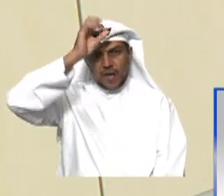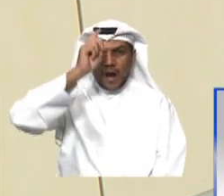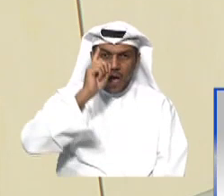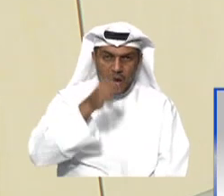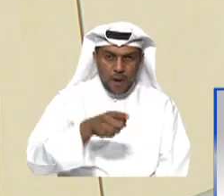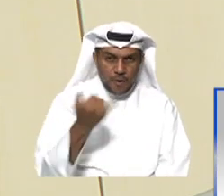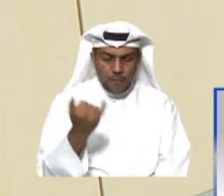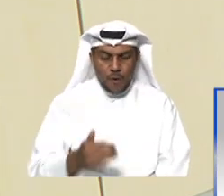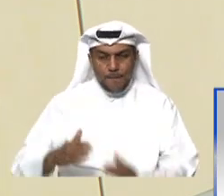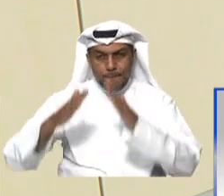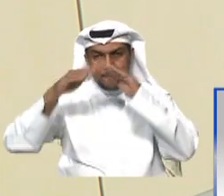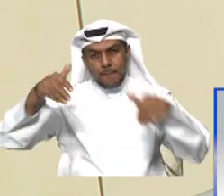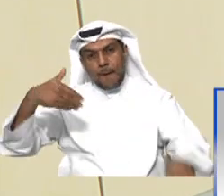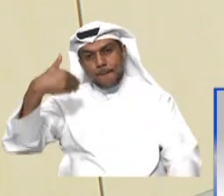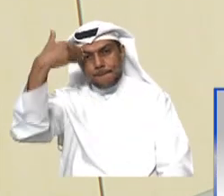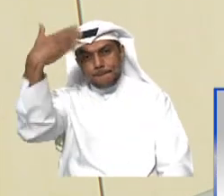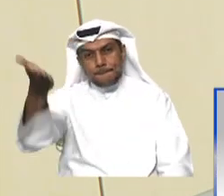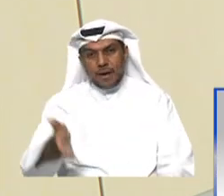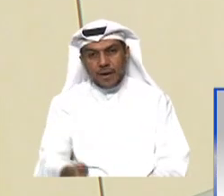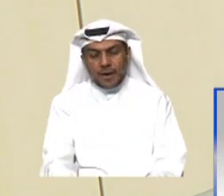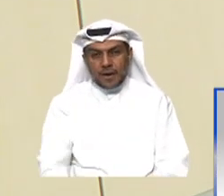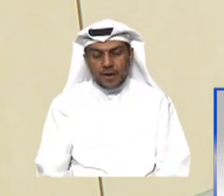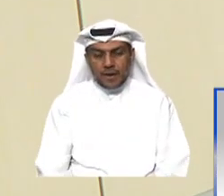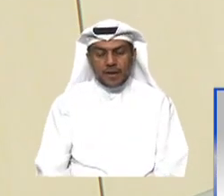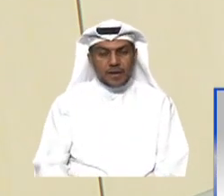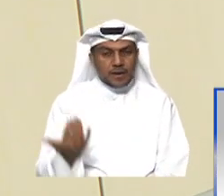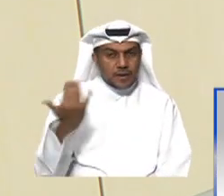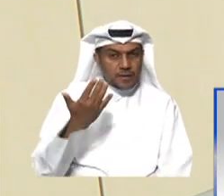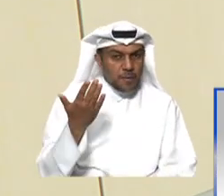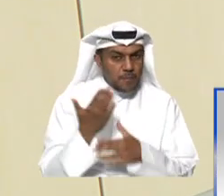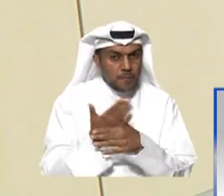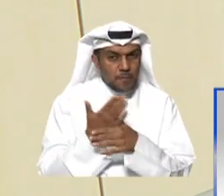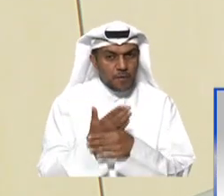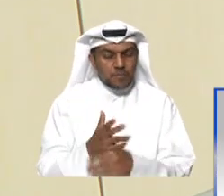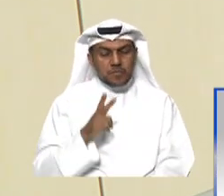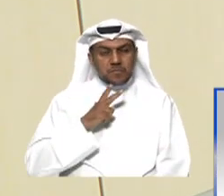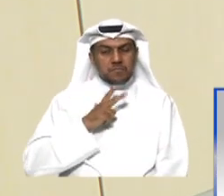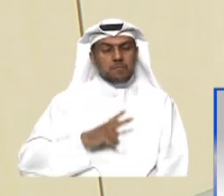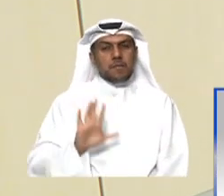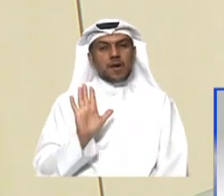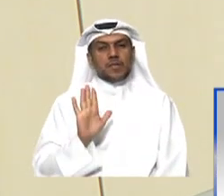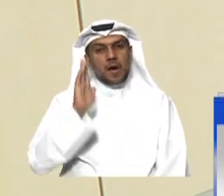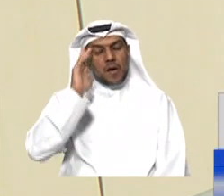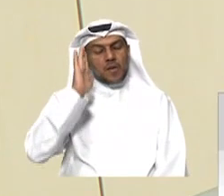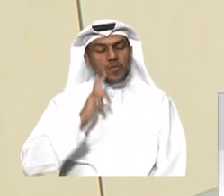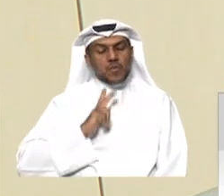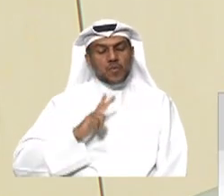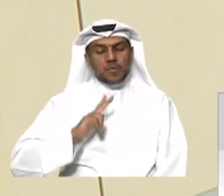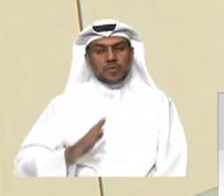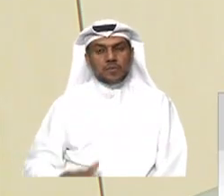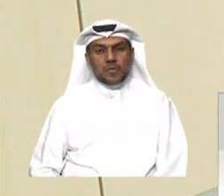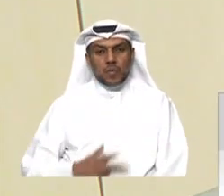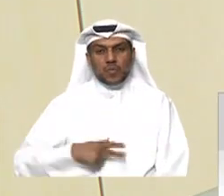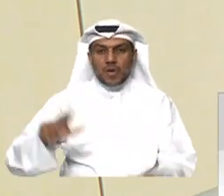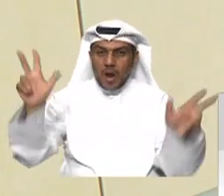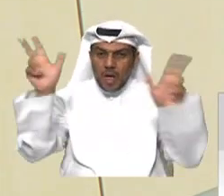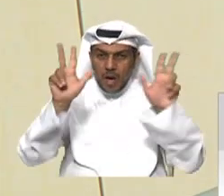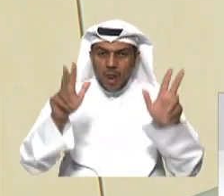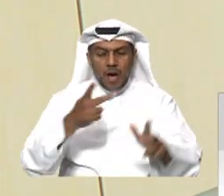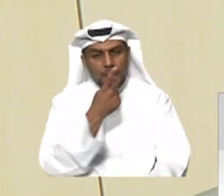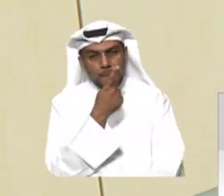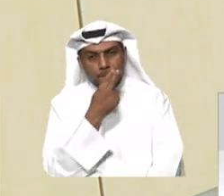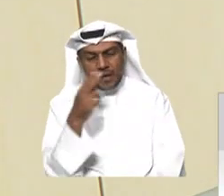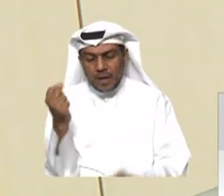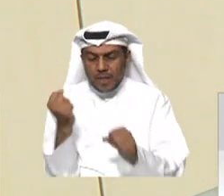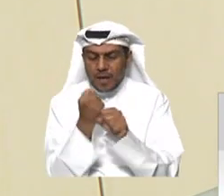توفير خيمه خارج اداره شؤون الانتخابات وذلك لتوفير كافه سبل الراحه لاخواننا في وزاره الاعلام ومواقع